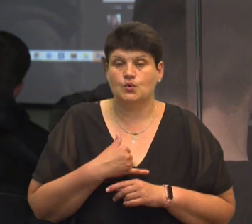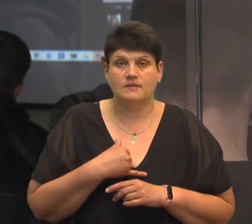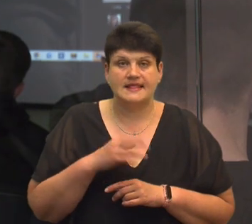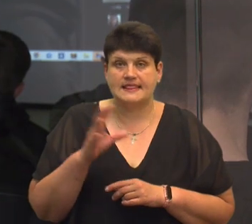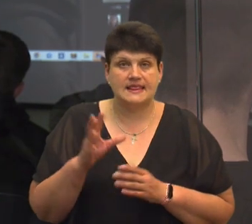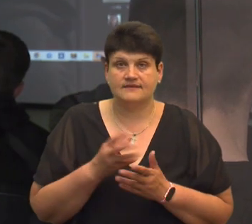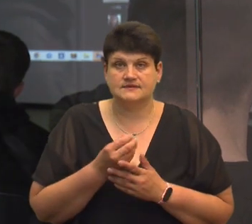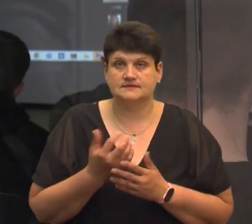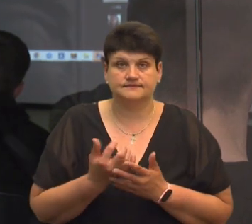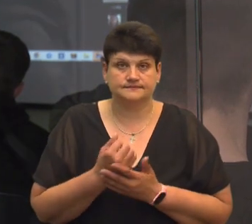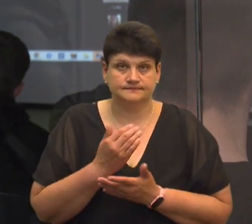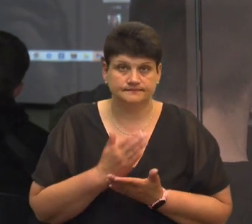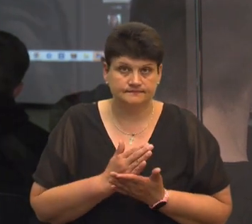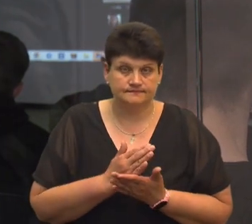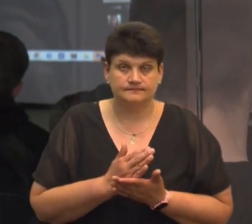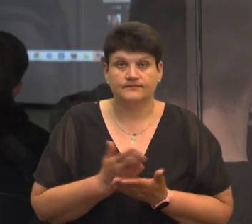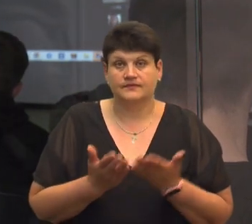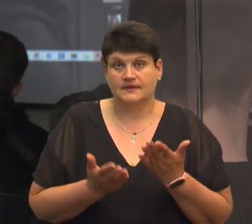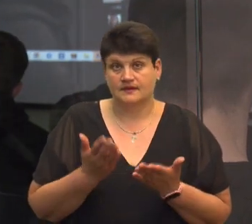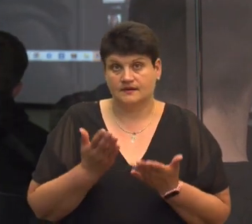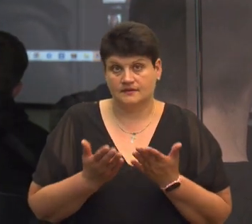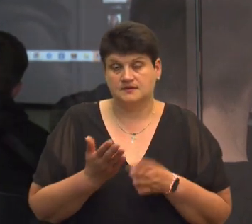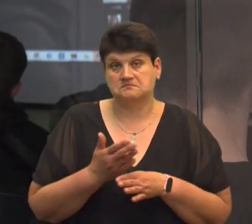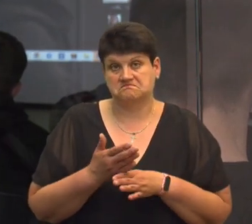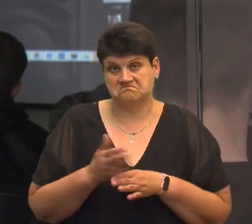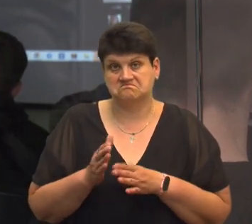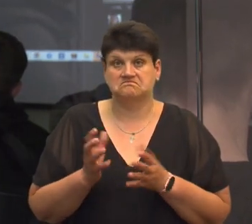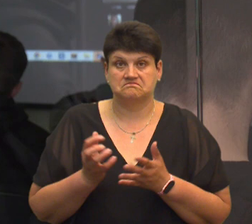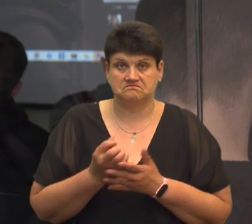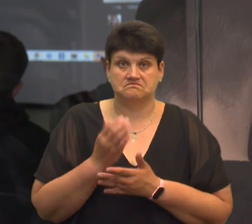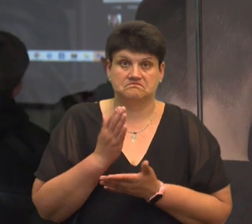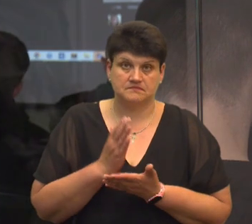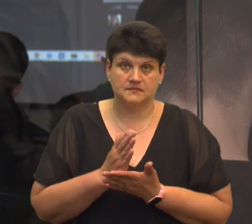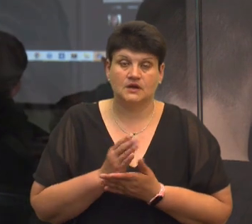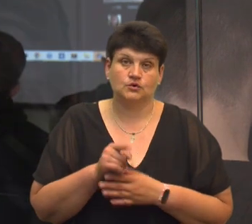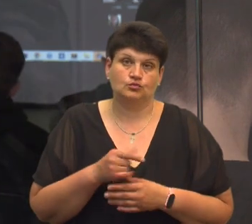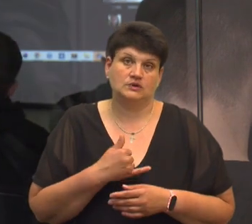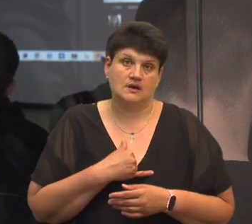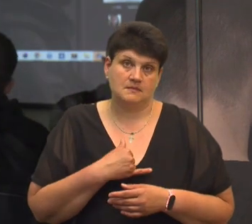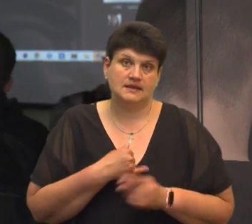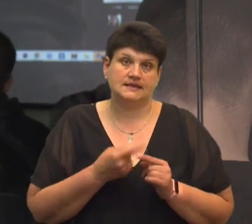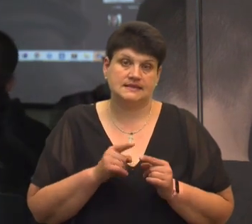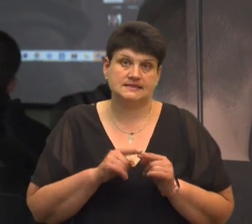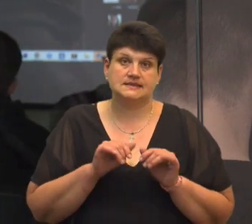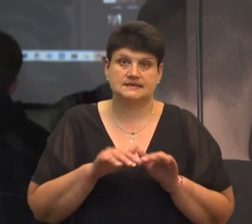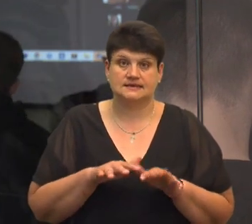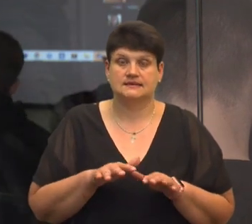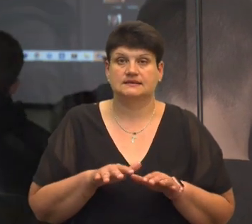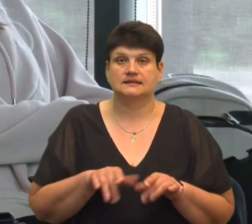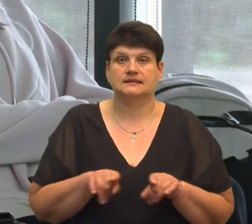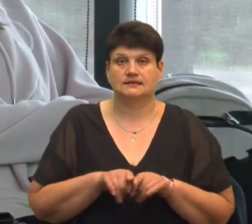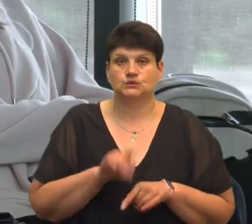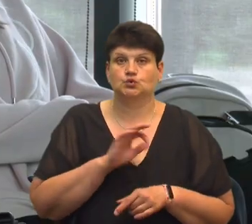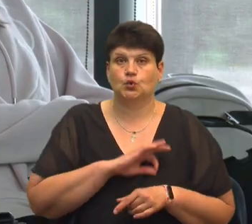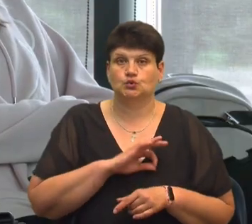фото виходили, але більш частина виходила. Тому для мене цей захід також корисний